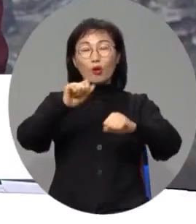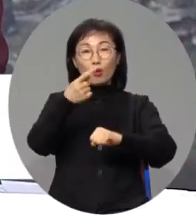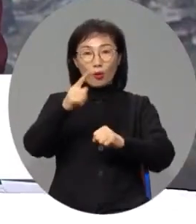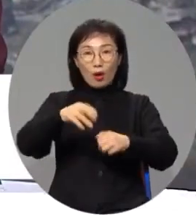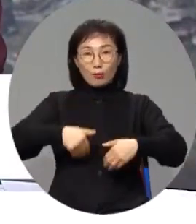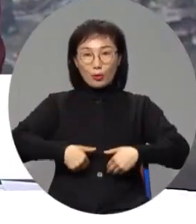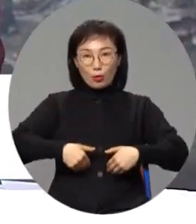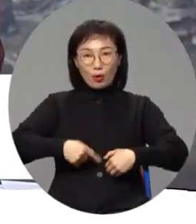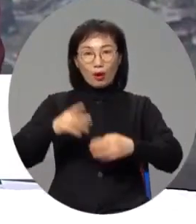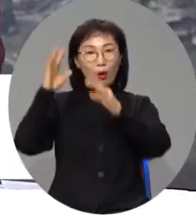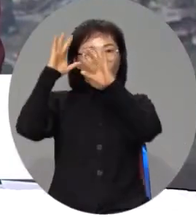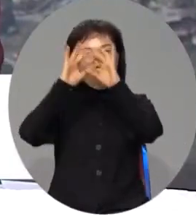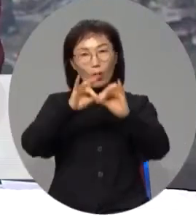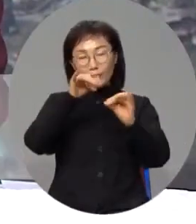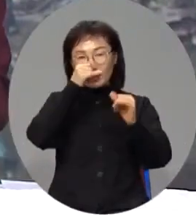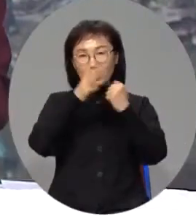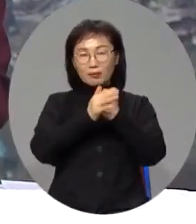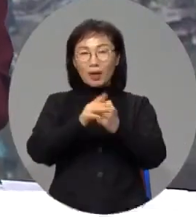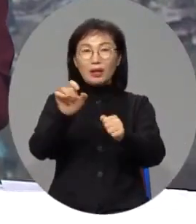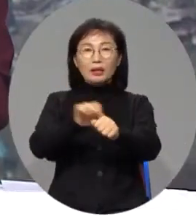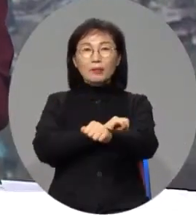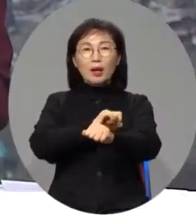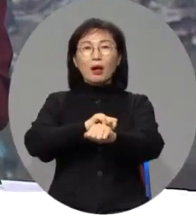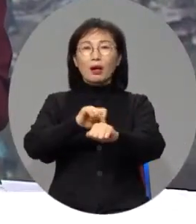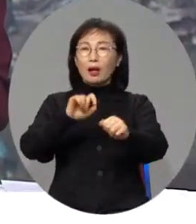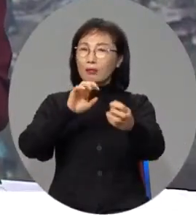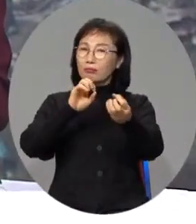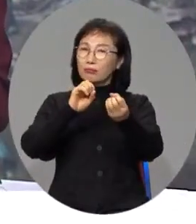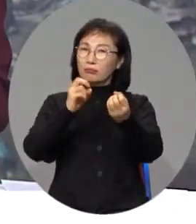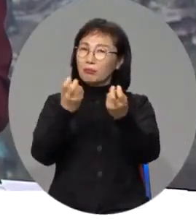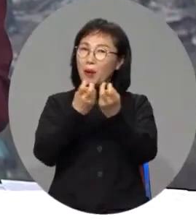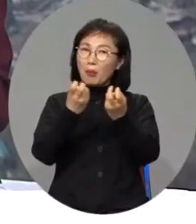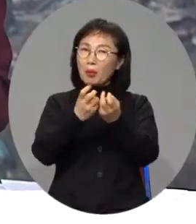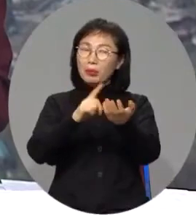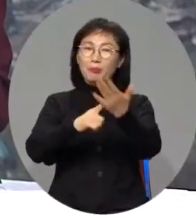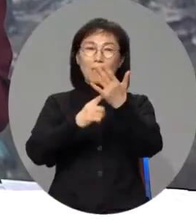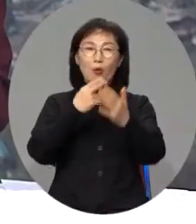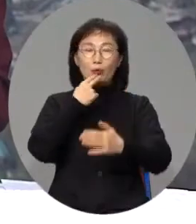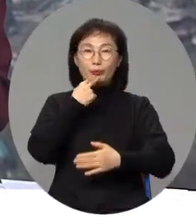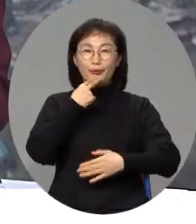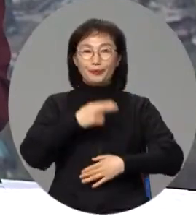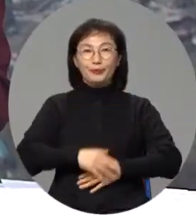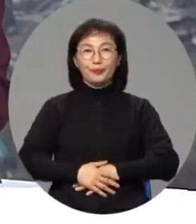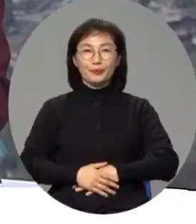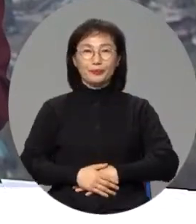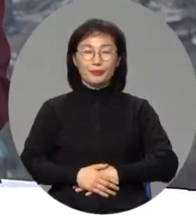모두 공감하지만 뾰족한 해법은 나오지 않고 있습니다. 유룡 기자입니다.